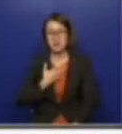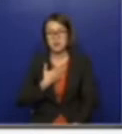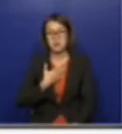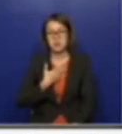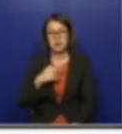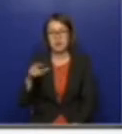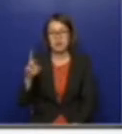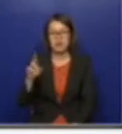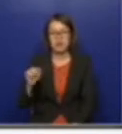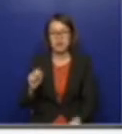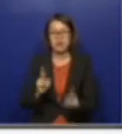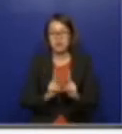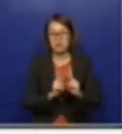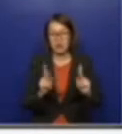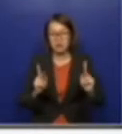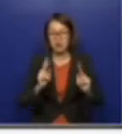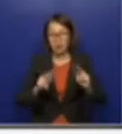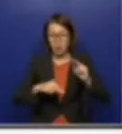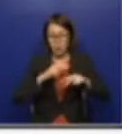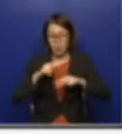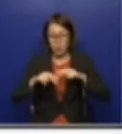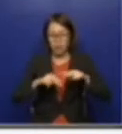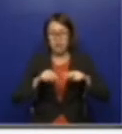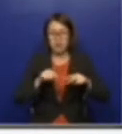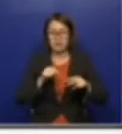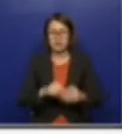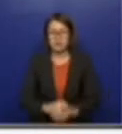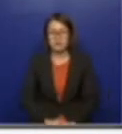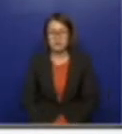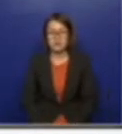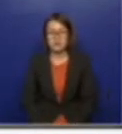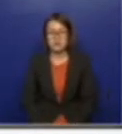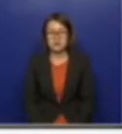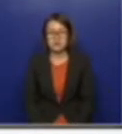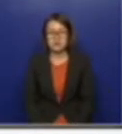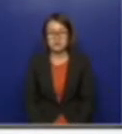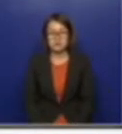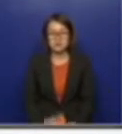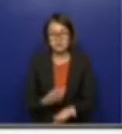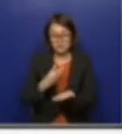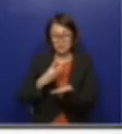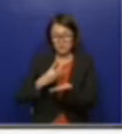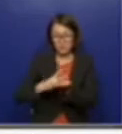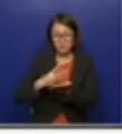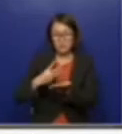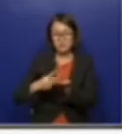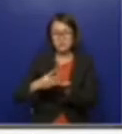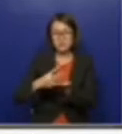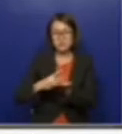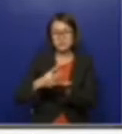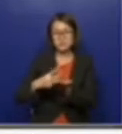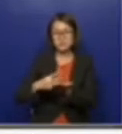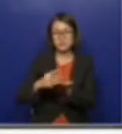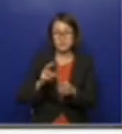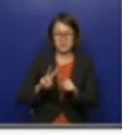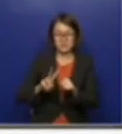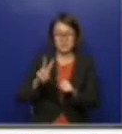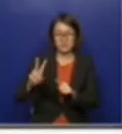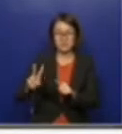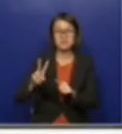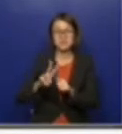ตั้งกรรมการไปพิจารณาในชั้นของวาระพิจารณาในรายมาตราในวาระที่2นะ